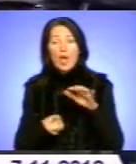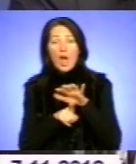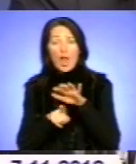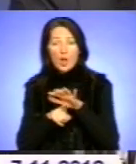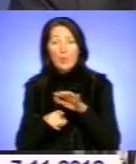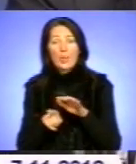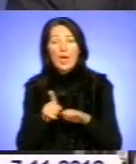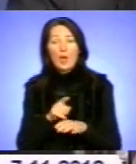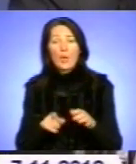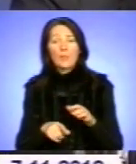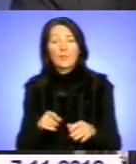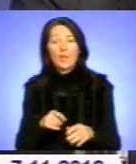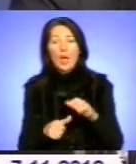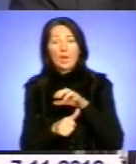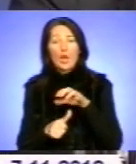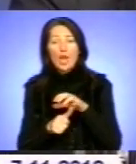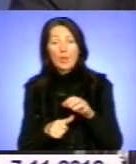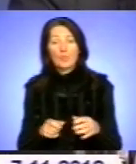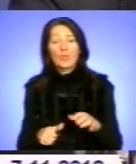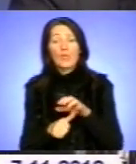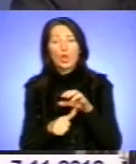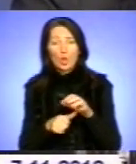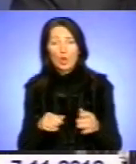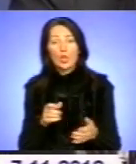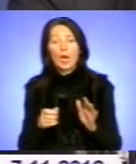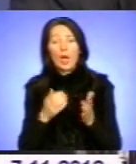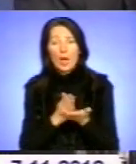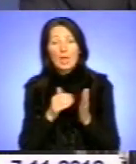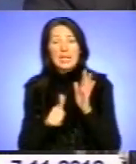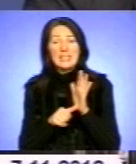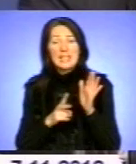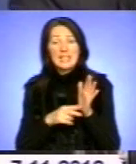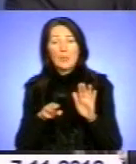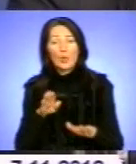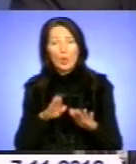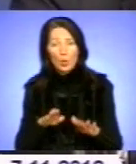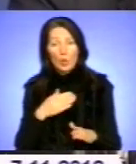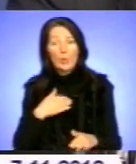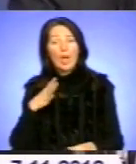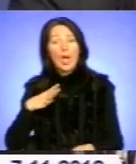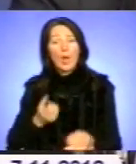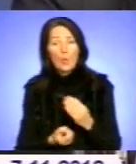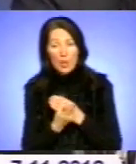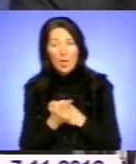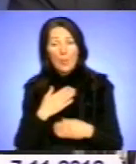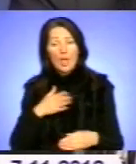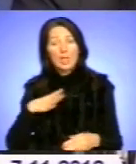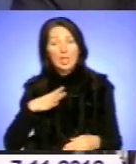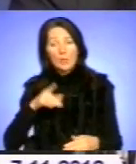виробництва. Вертольот грузоподібністю 6-7 тонн, який з'явиться, ми сподіваємося і віримо в